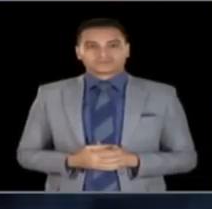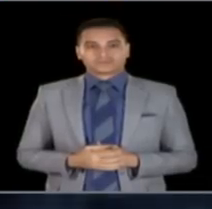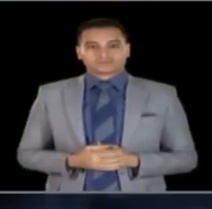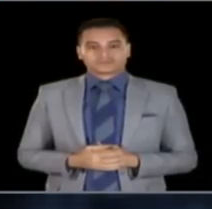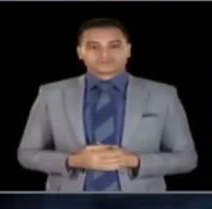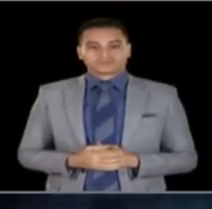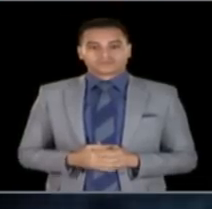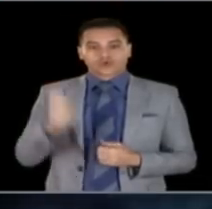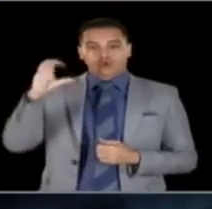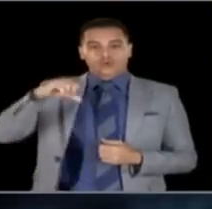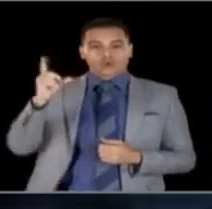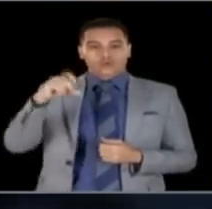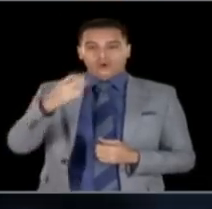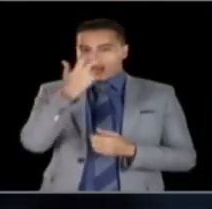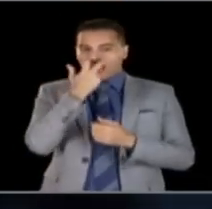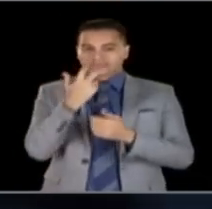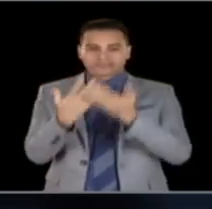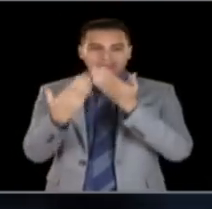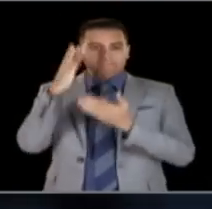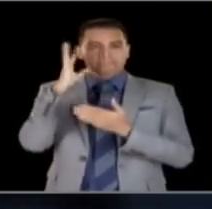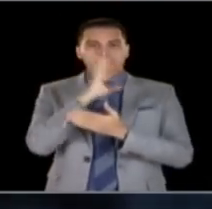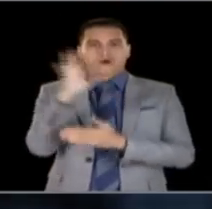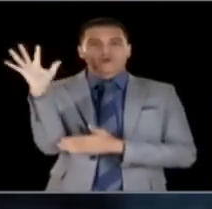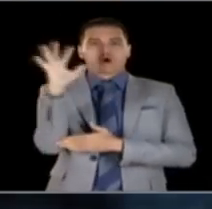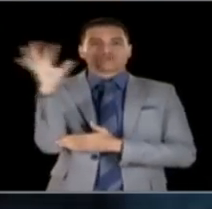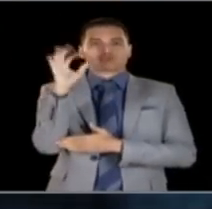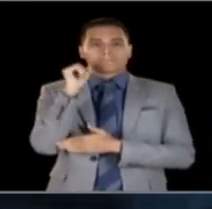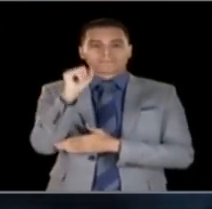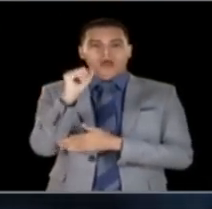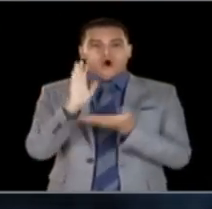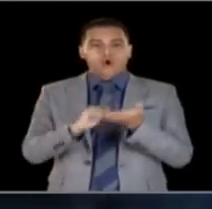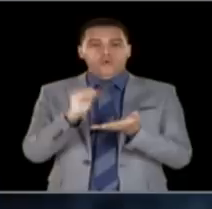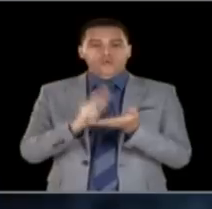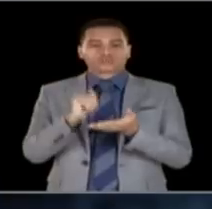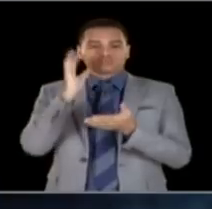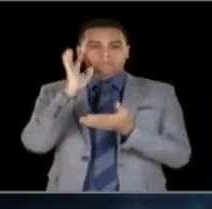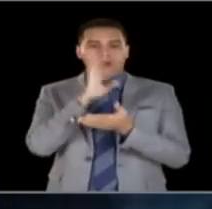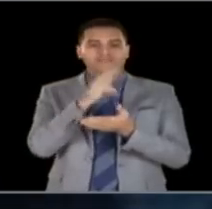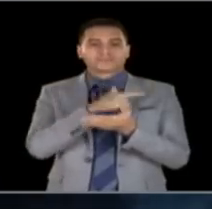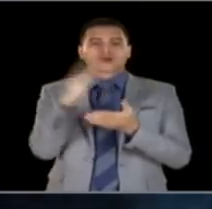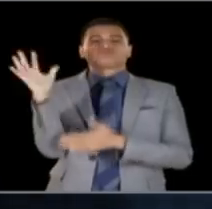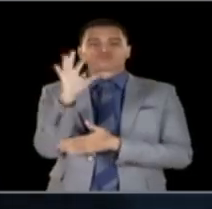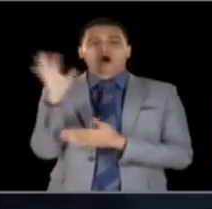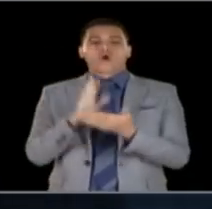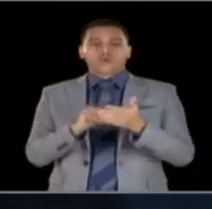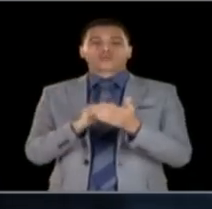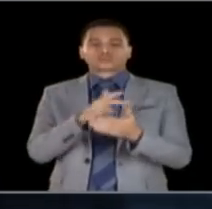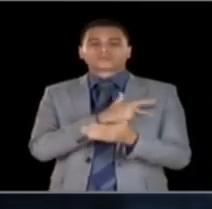كورو هي من أقدم أشجار الأرز المعمرة بإحدى دول شمال إفريقيا، فما